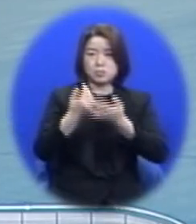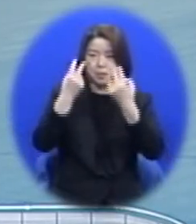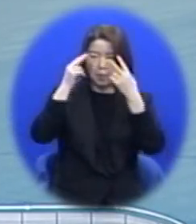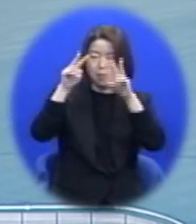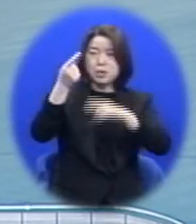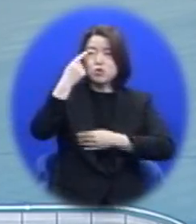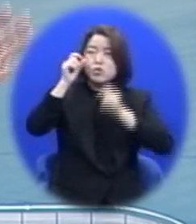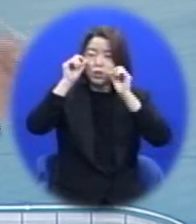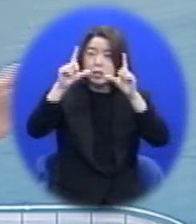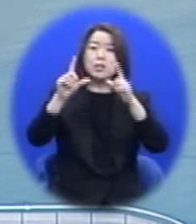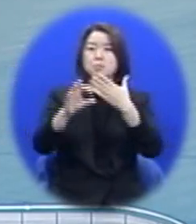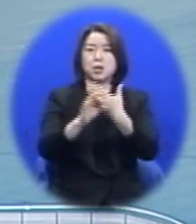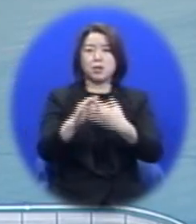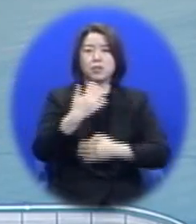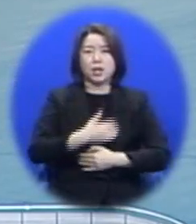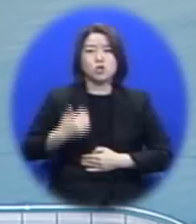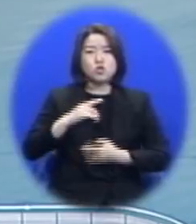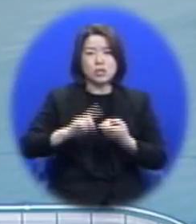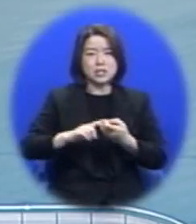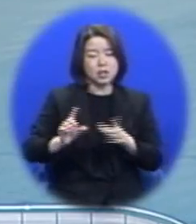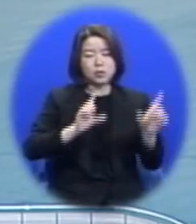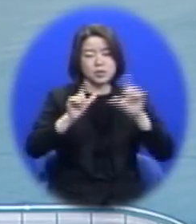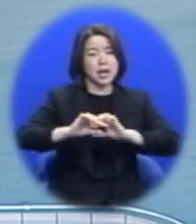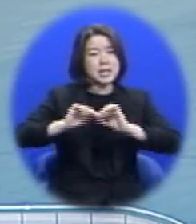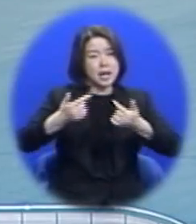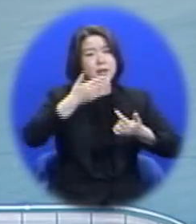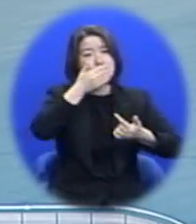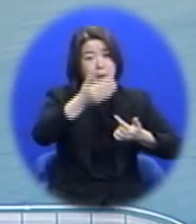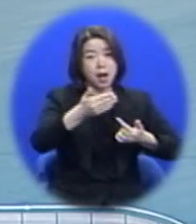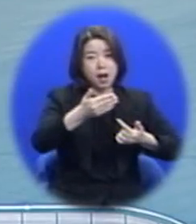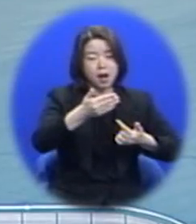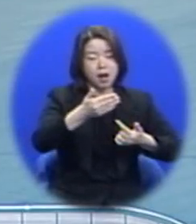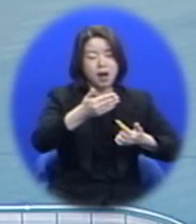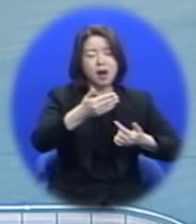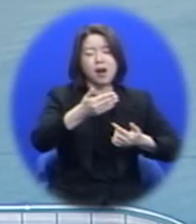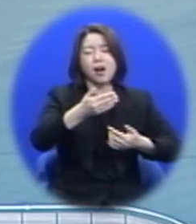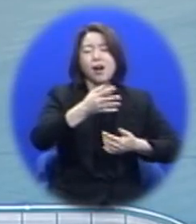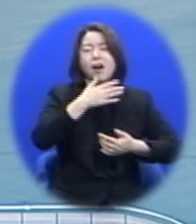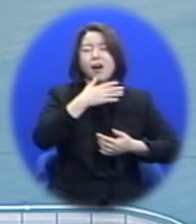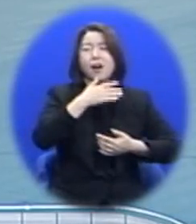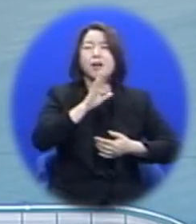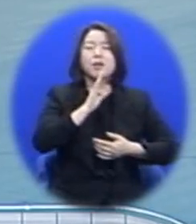뜨이면 내가 육신대로 살지 않을 수 있겠구나. 너무 기뻤어요.